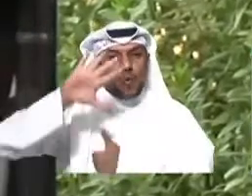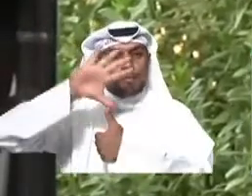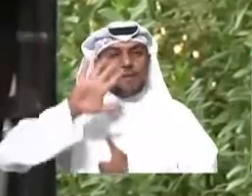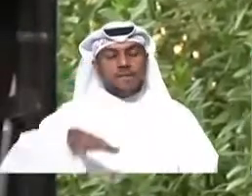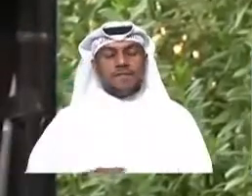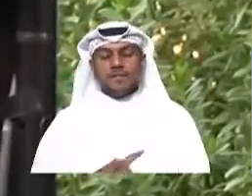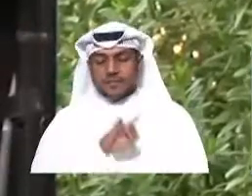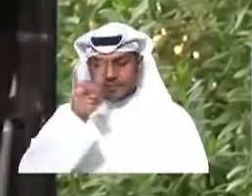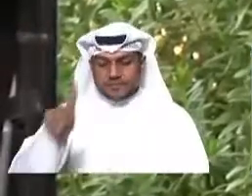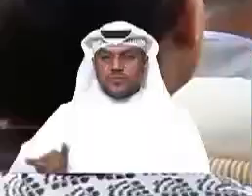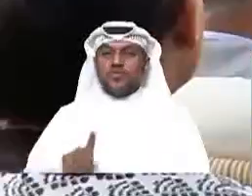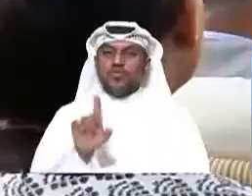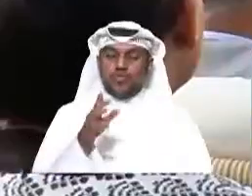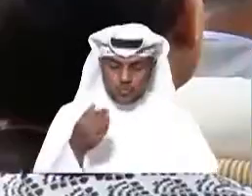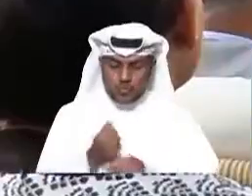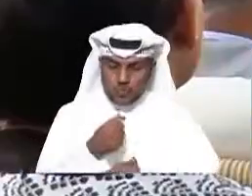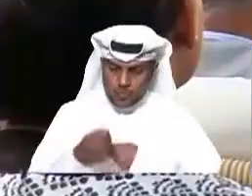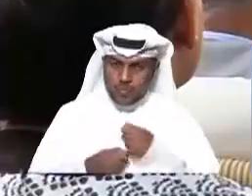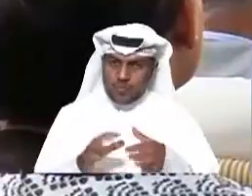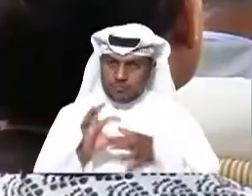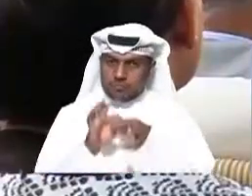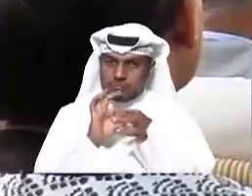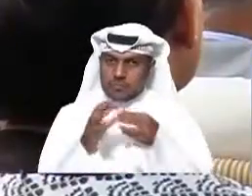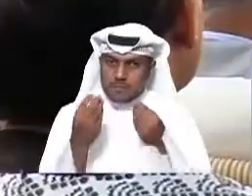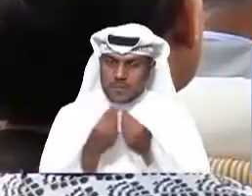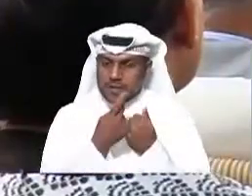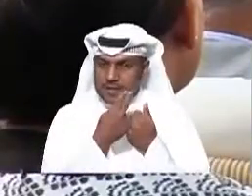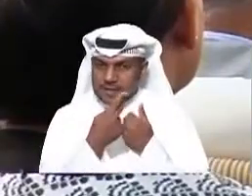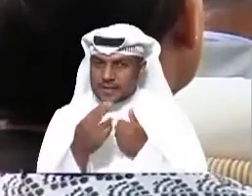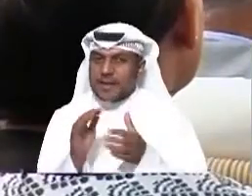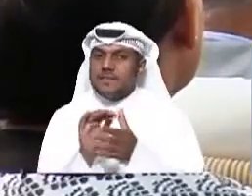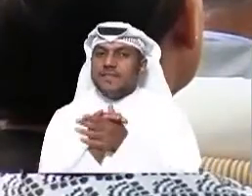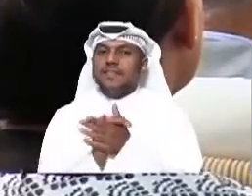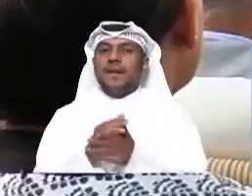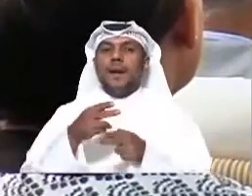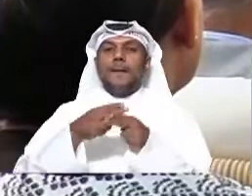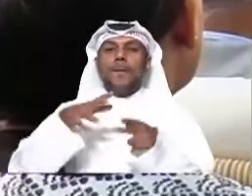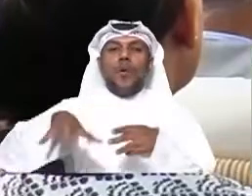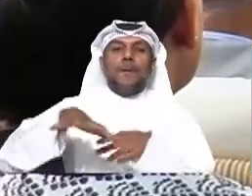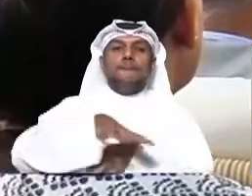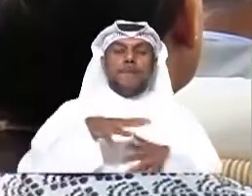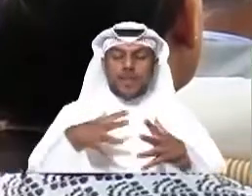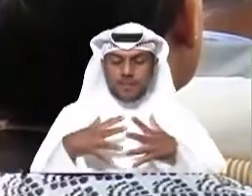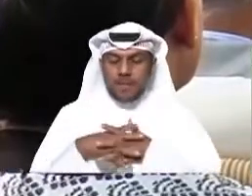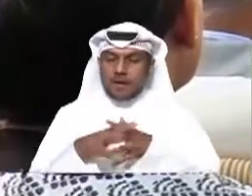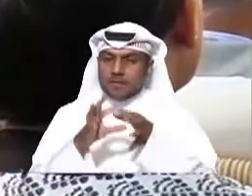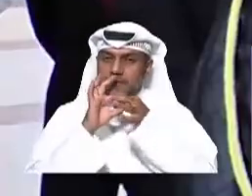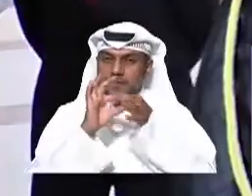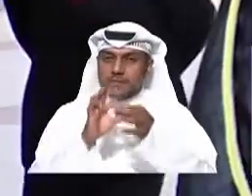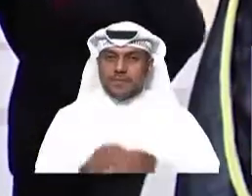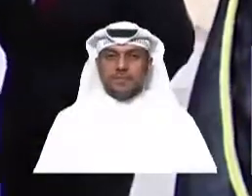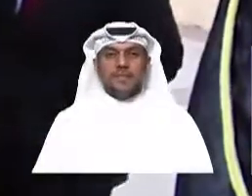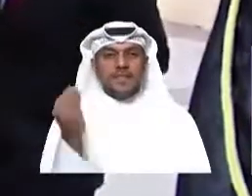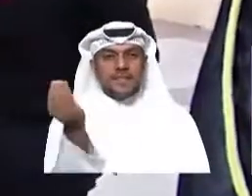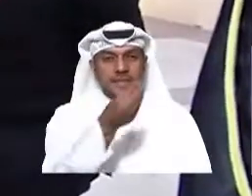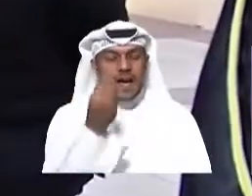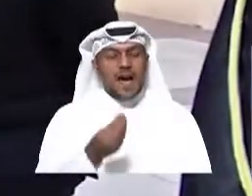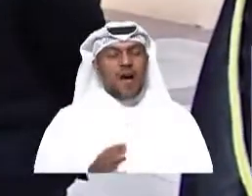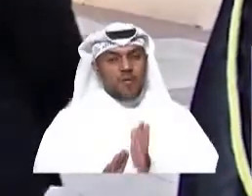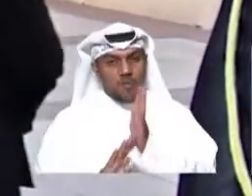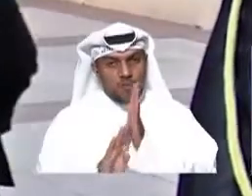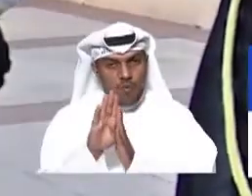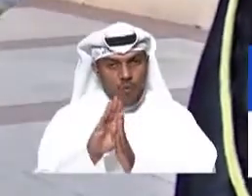على توطيد أواصر العلاقات الثنائية بين البلدين الصديقين في المجالين التجاري والسياحي. هذا حدث